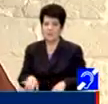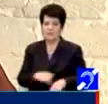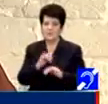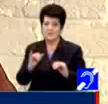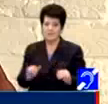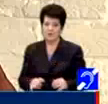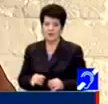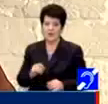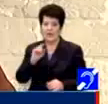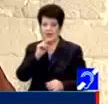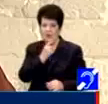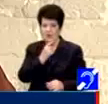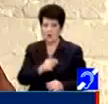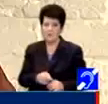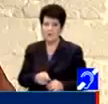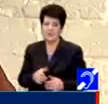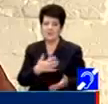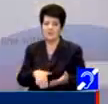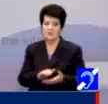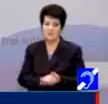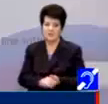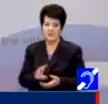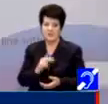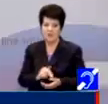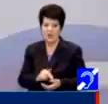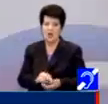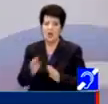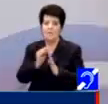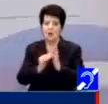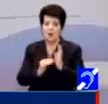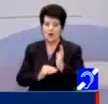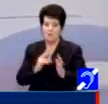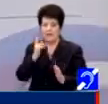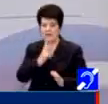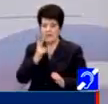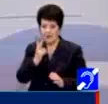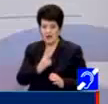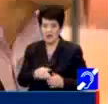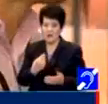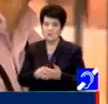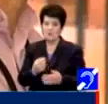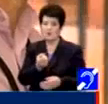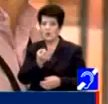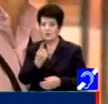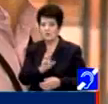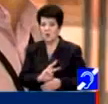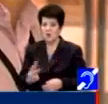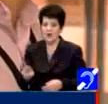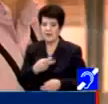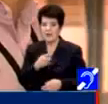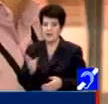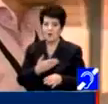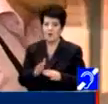dezvoltarea economiei și a societății digitale. Programul va avea o durată de 3 ani, iar bugetul de 11 milioane de euro